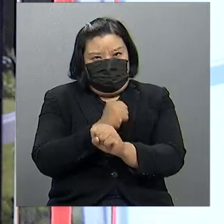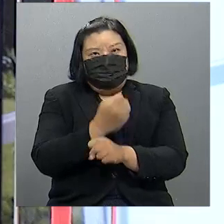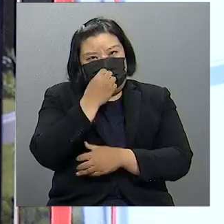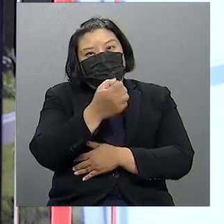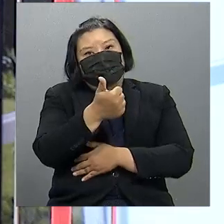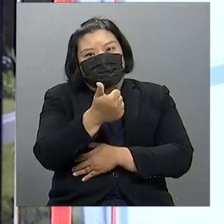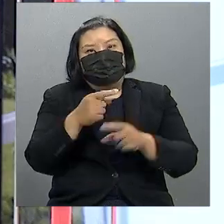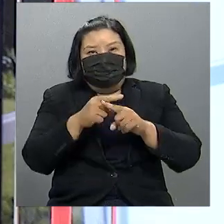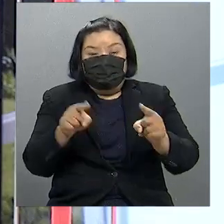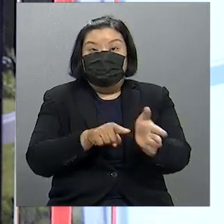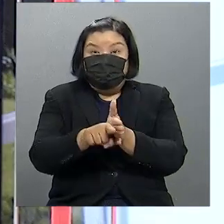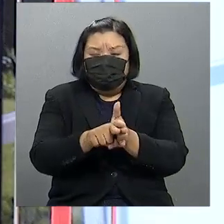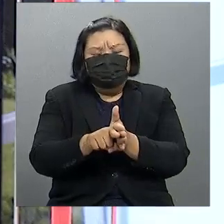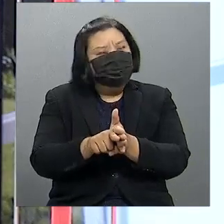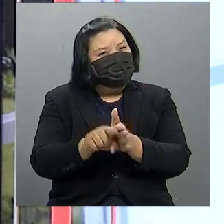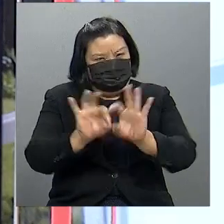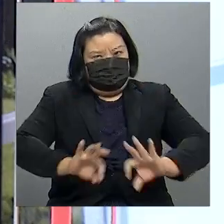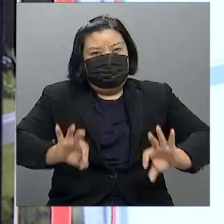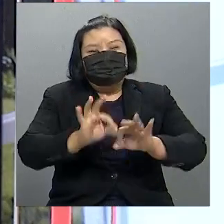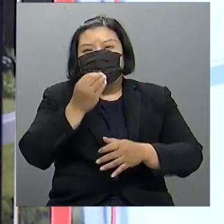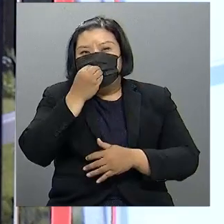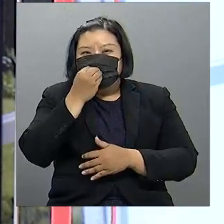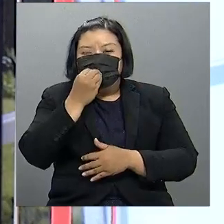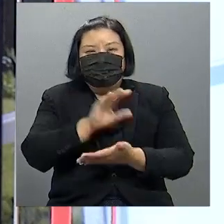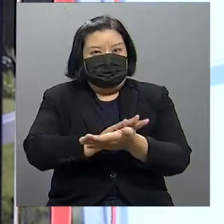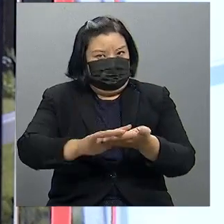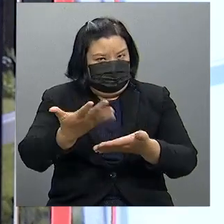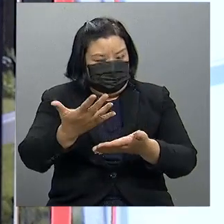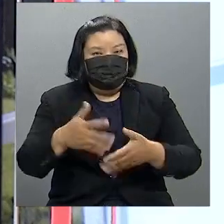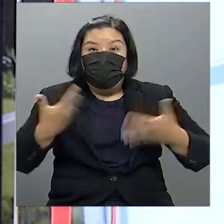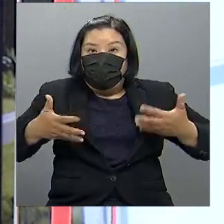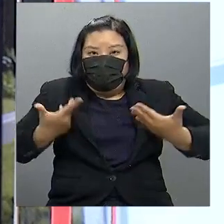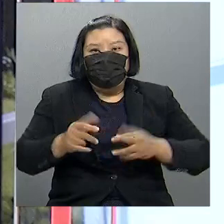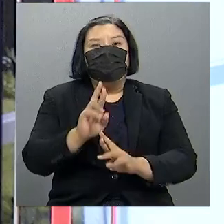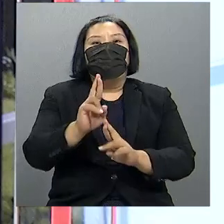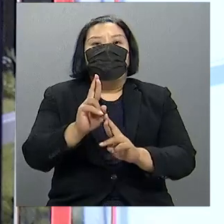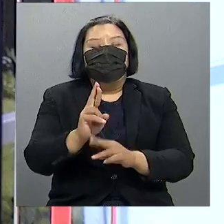ไม่สะอาดนี่แหละยิ่งช่วงอากาศร้อนๆแบบนี้คุณผู้ชมอาจจะต้องเพิ่มความระมัดระวังกินอาหารปรุงสุ